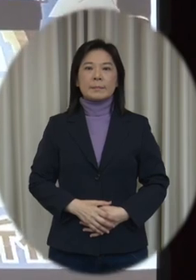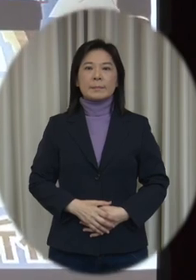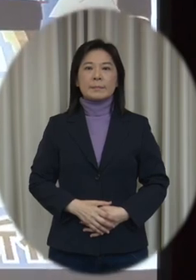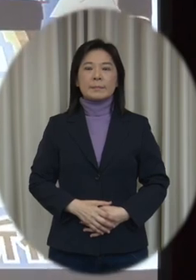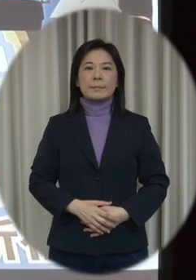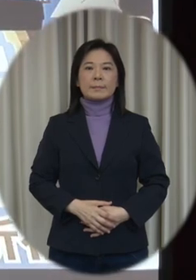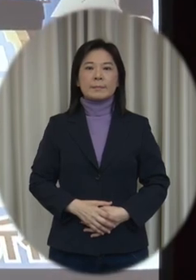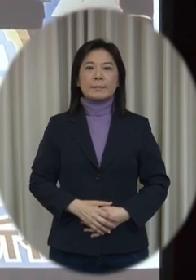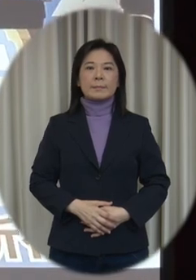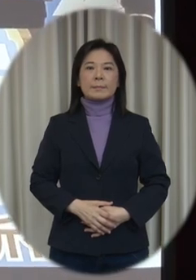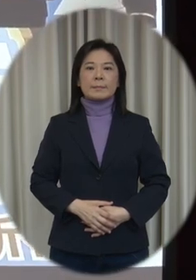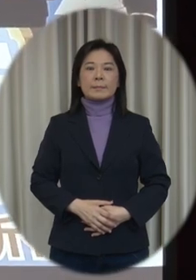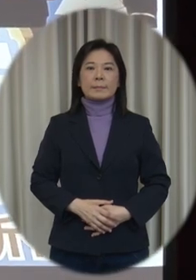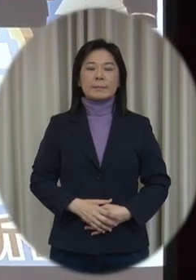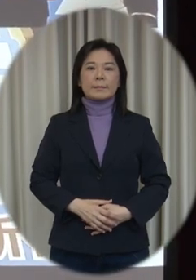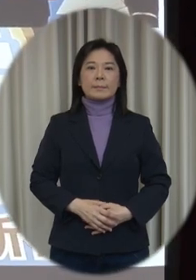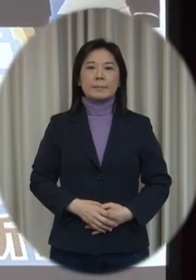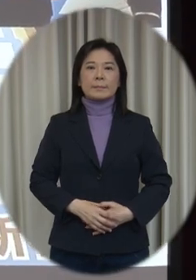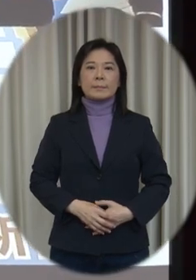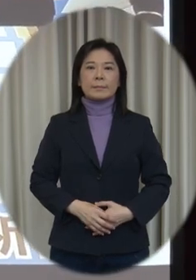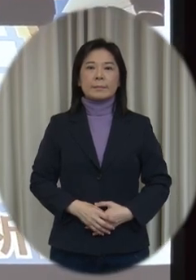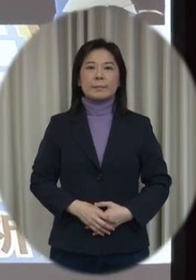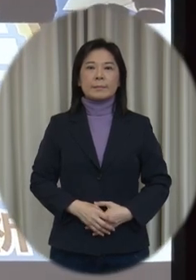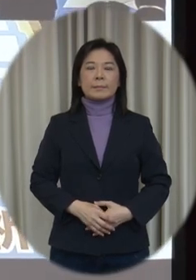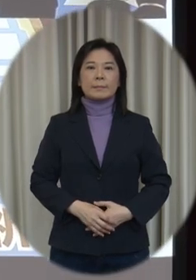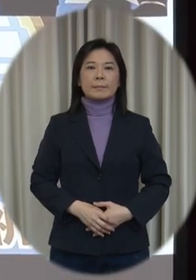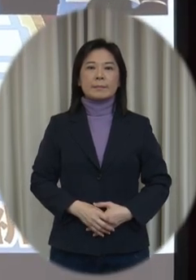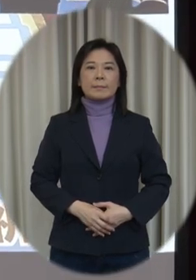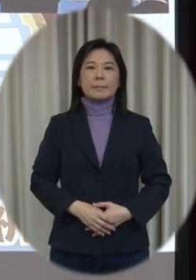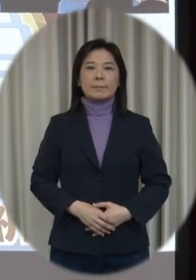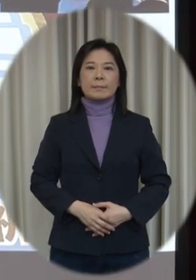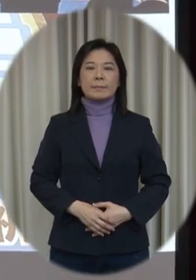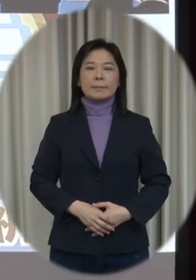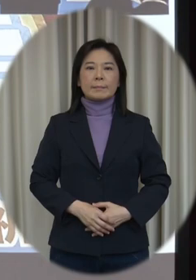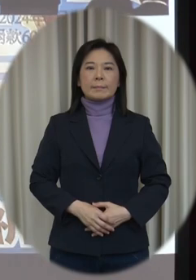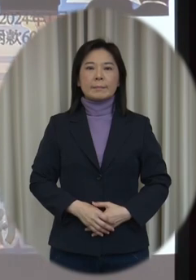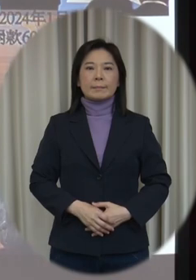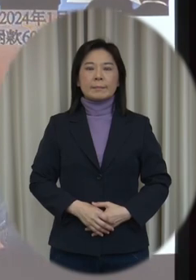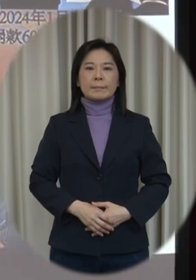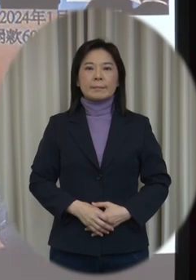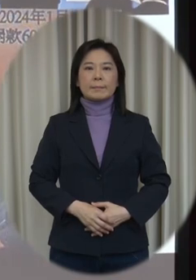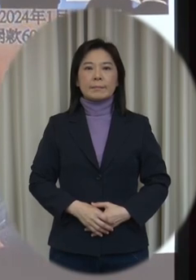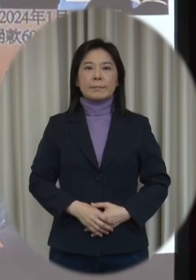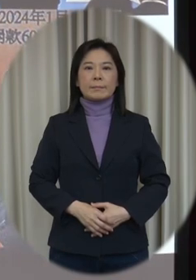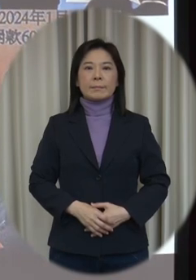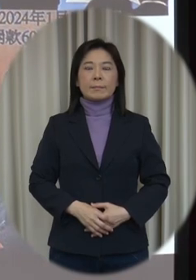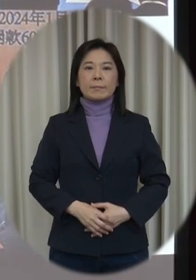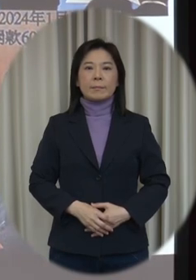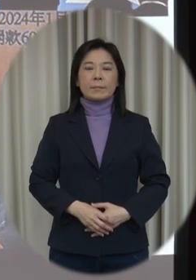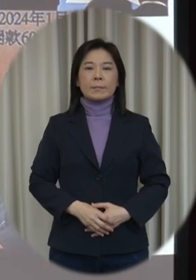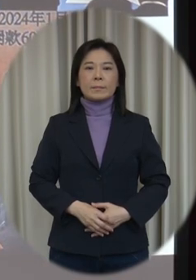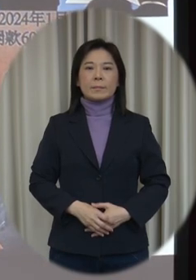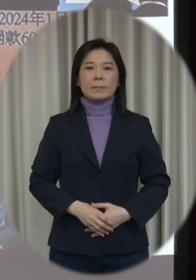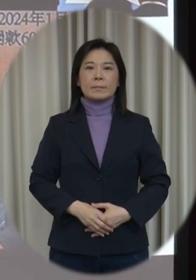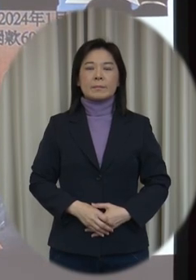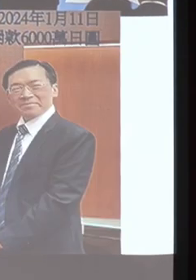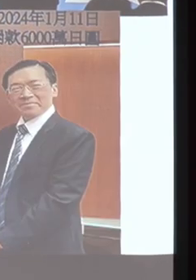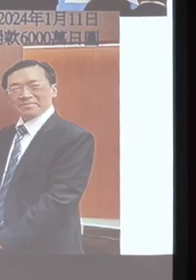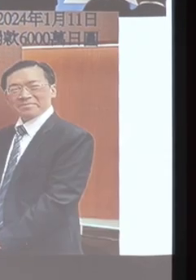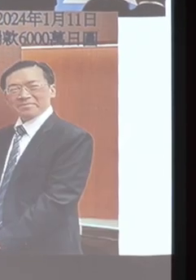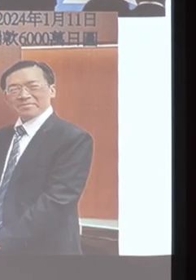台湾人都很尊敬的安倍前首相和许多日本的好朋友经常说，台湾有事，日本有